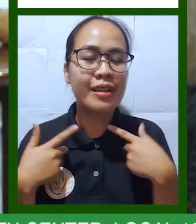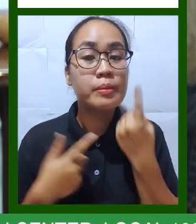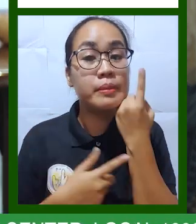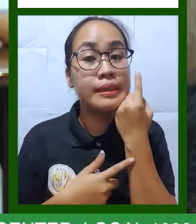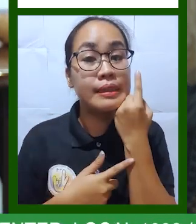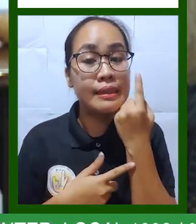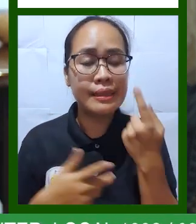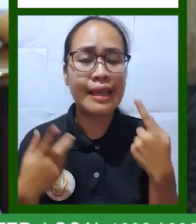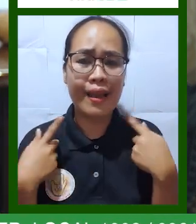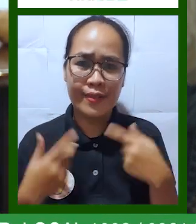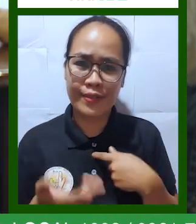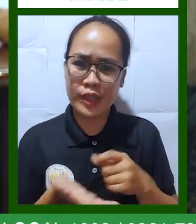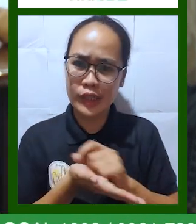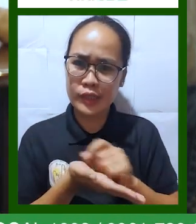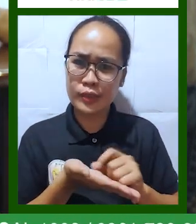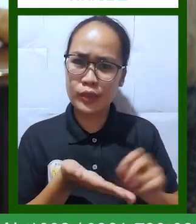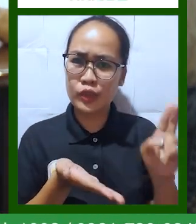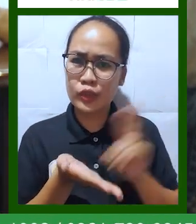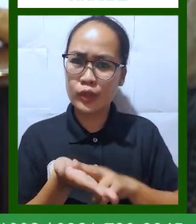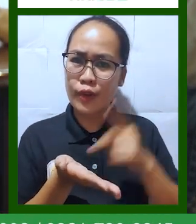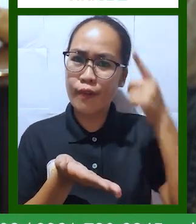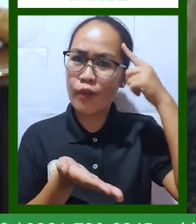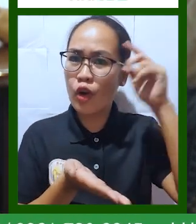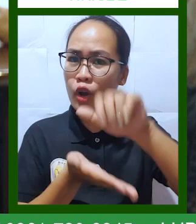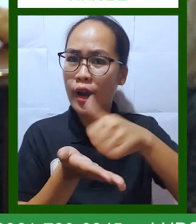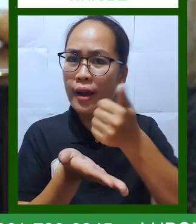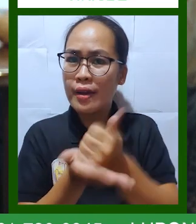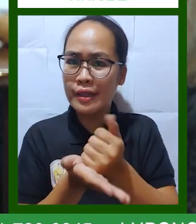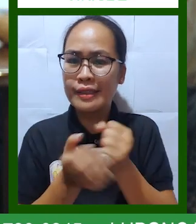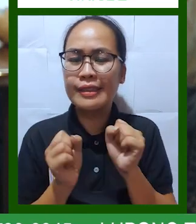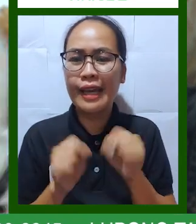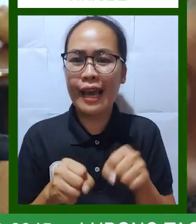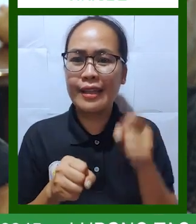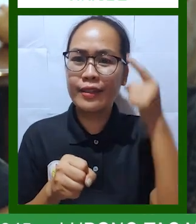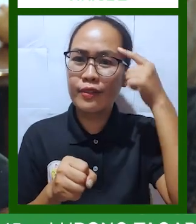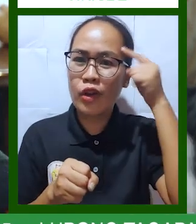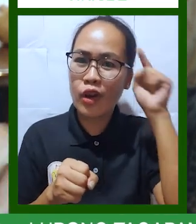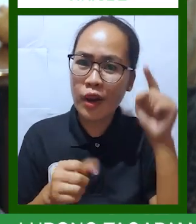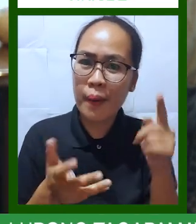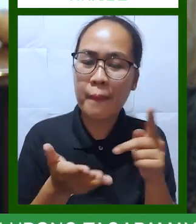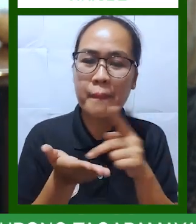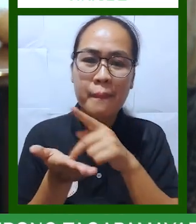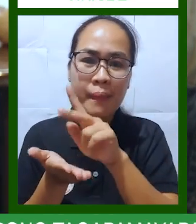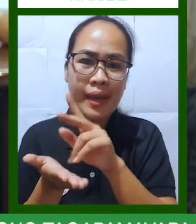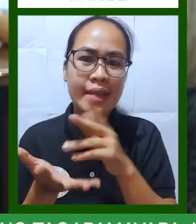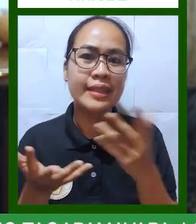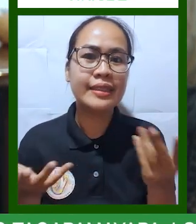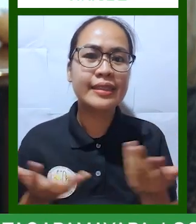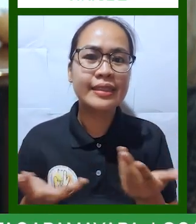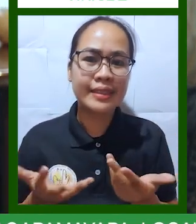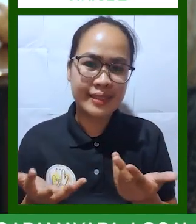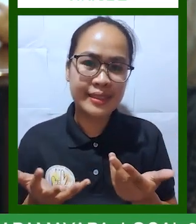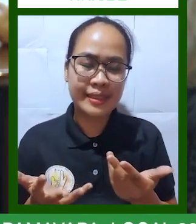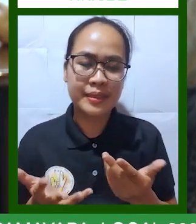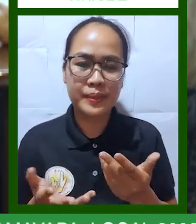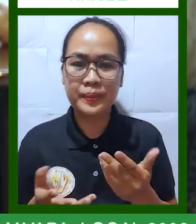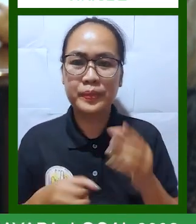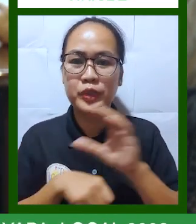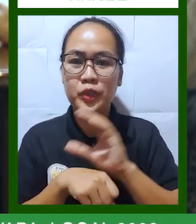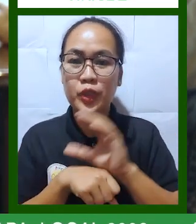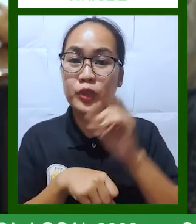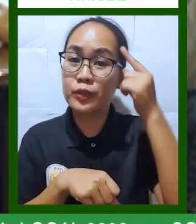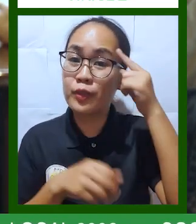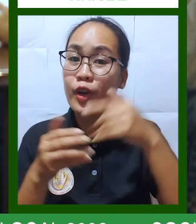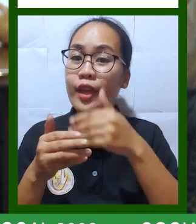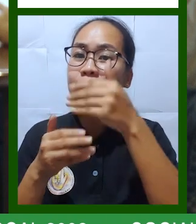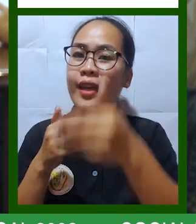lang mayroon makulit na pinirmahan na approval, no? At magpapabayad na tayo sa ating parokya para sa next